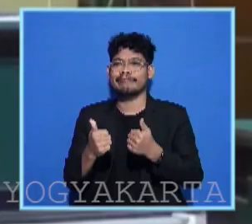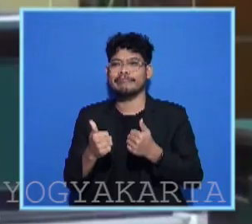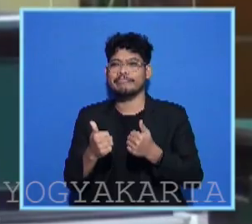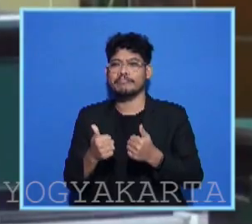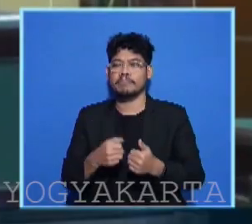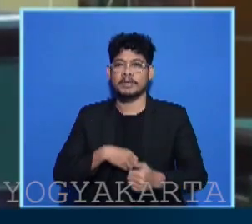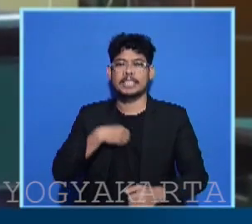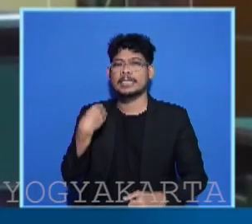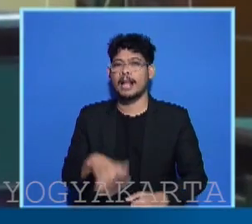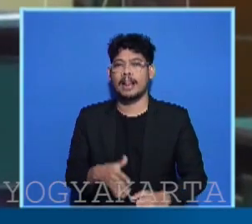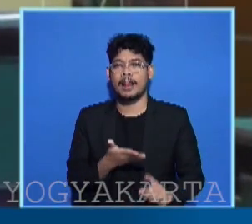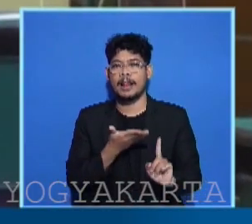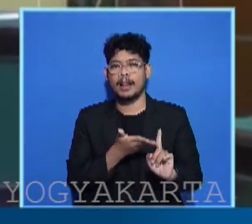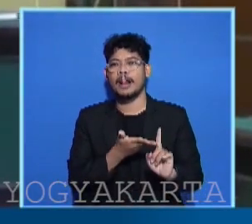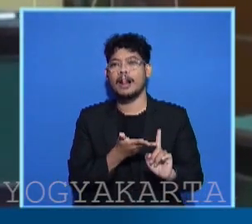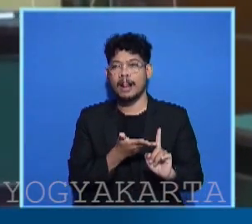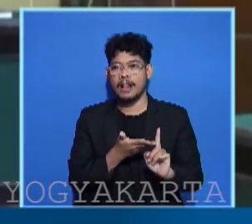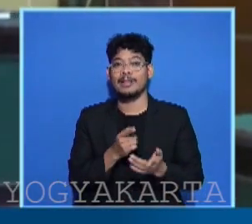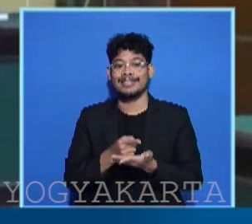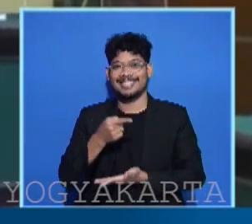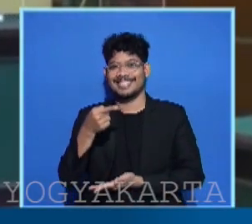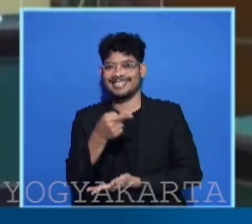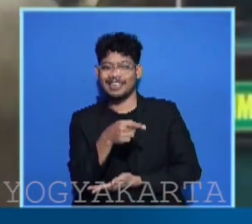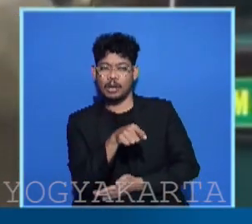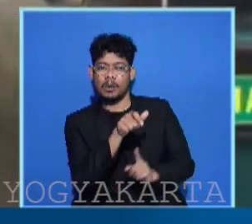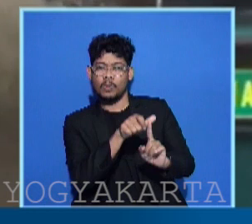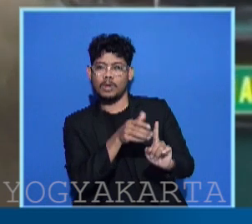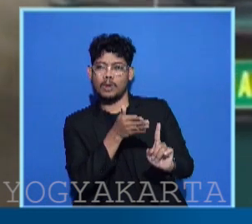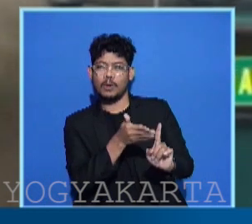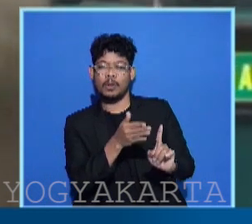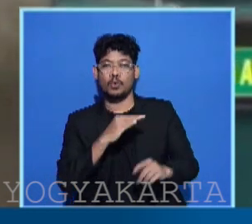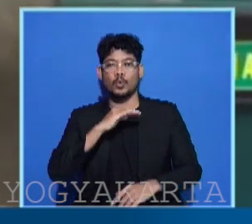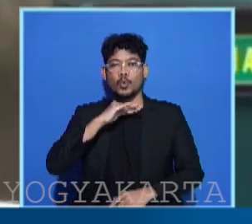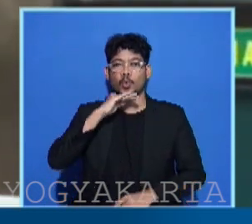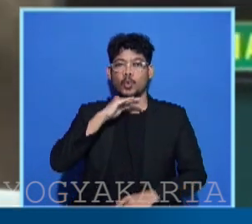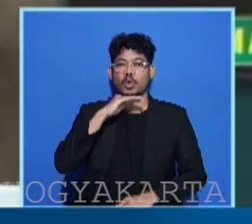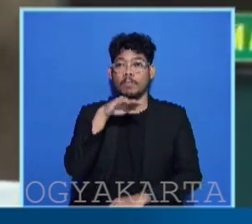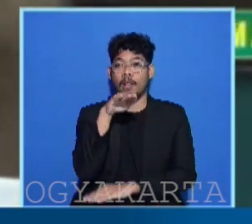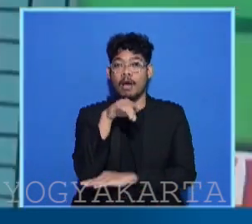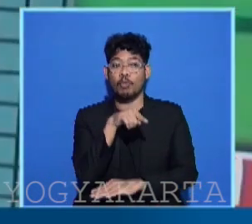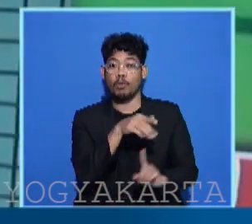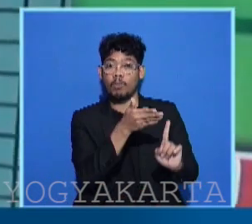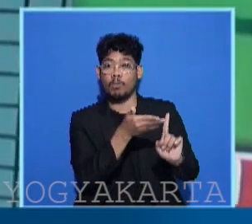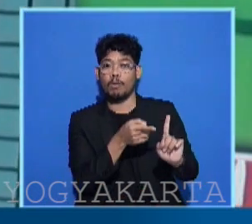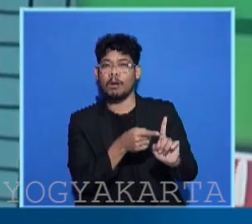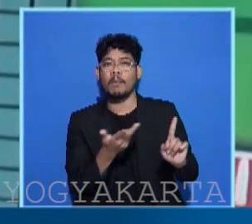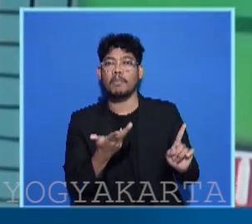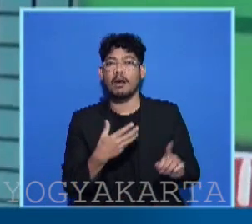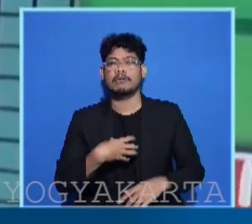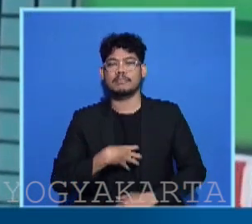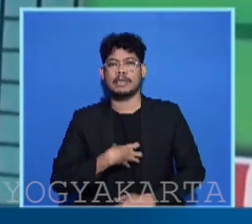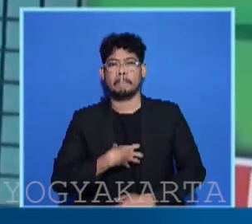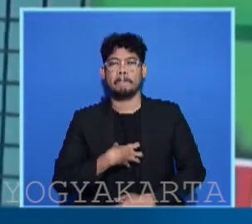mendalam. Sedangkan pihak jaksa penuntut umum akan menunggu sikap dari terdakwa terhadap putusan hakim tersebut. Dan menyikapi